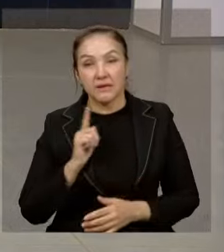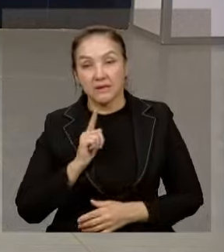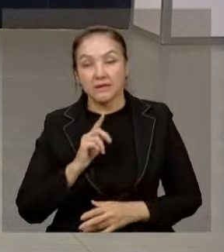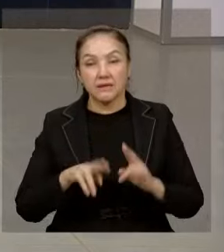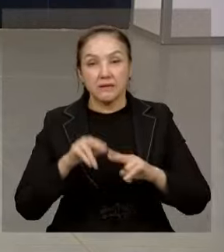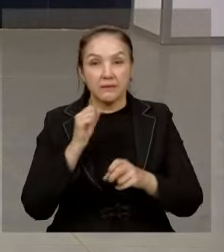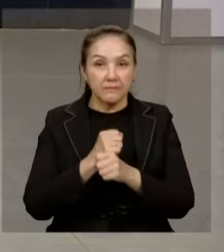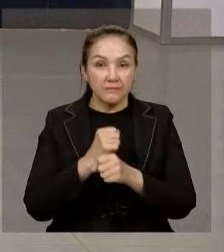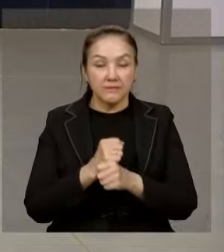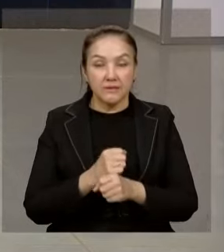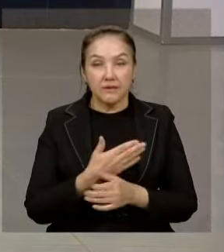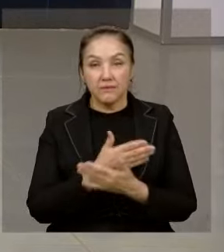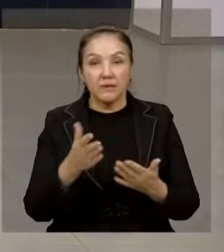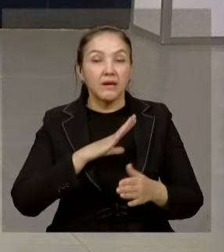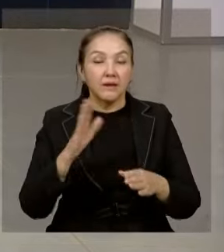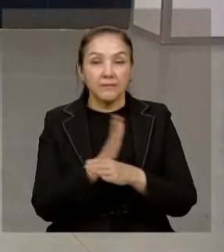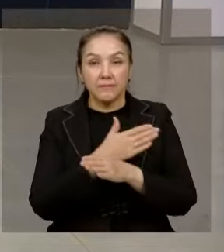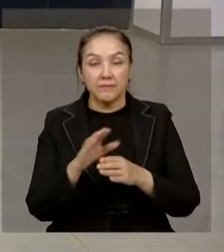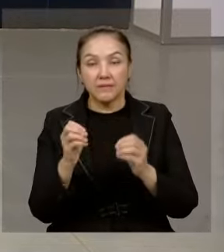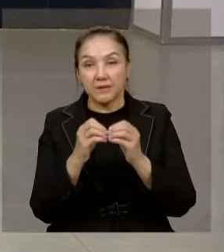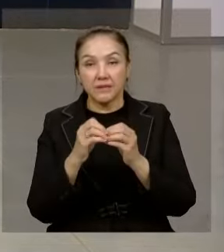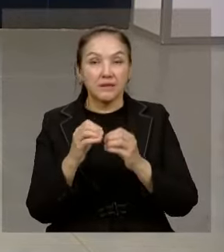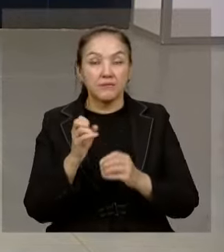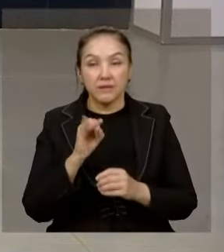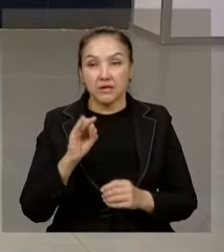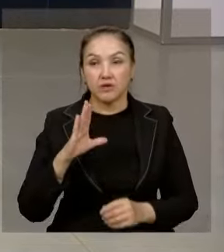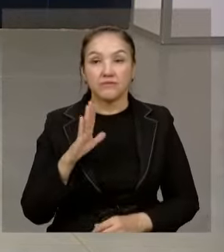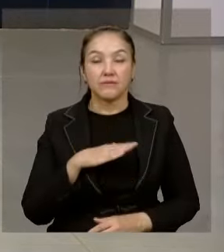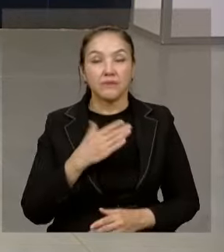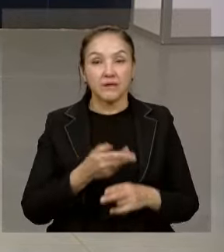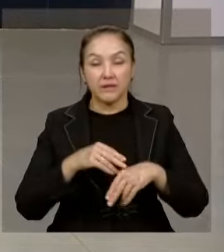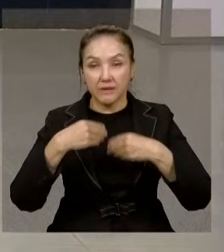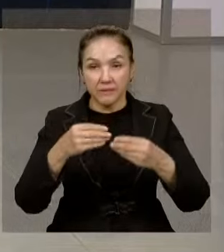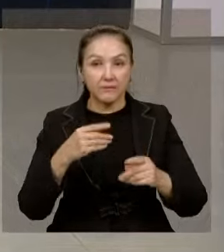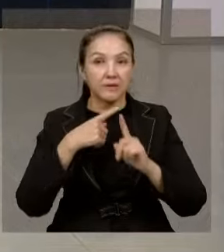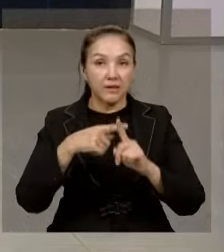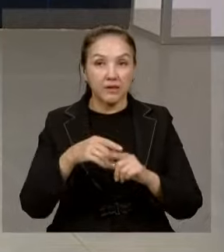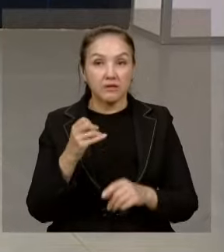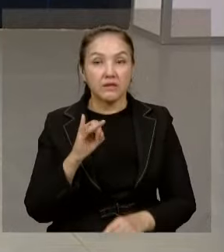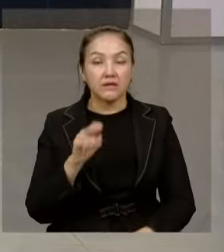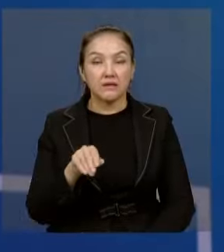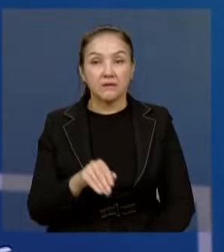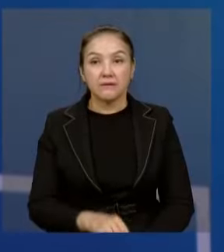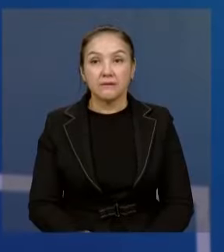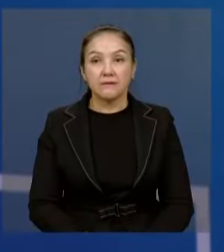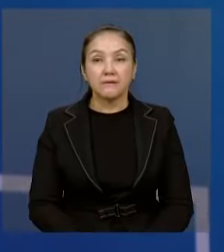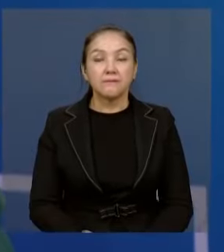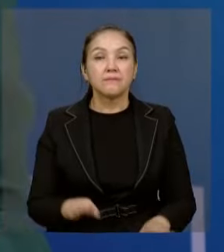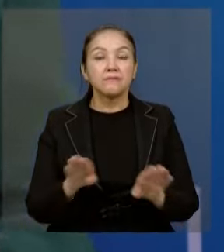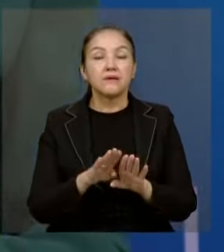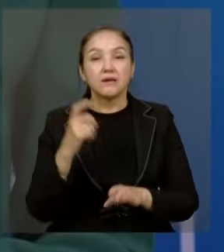строительных работ они были разделены между десятками подрядчиков Это дало положительный результат так